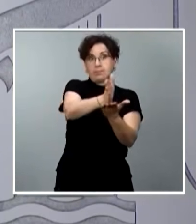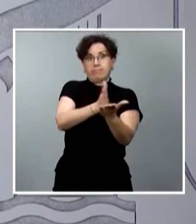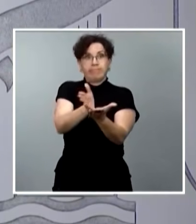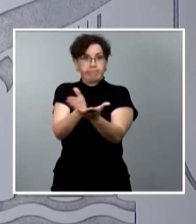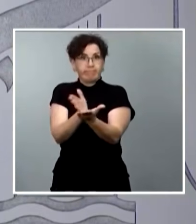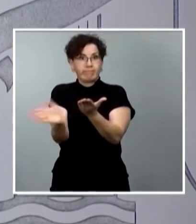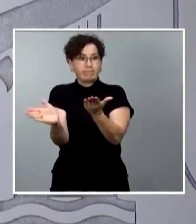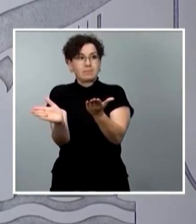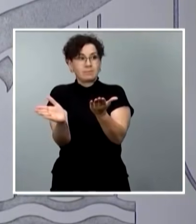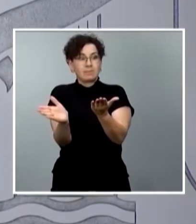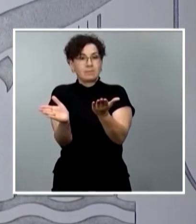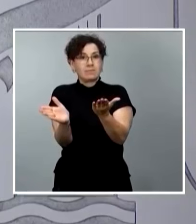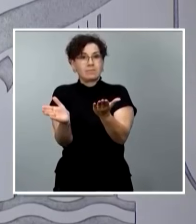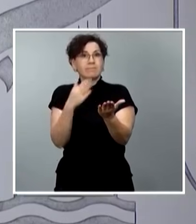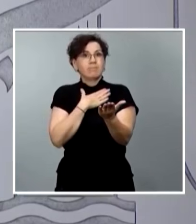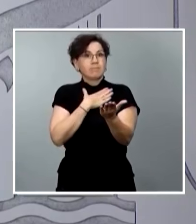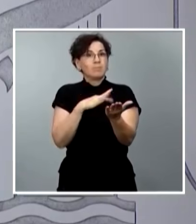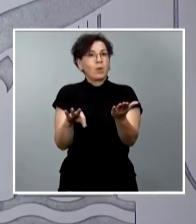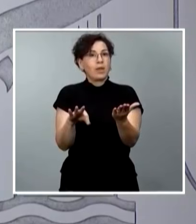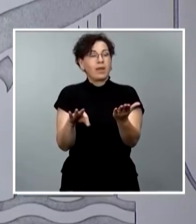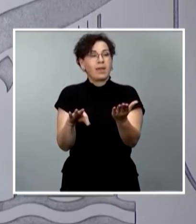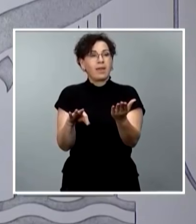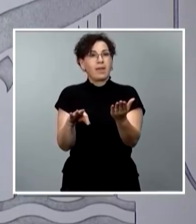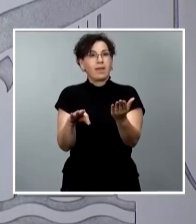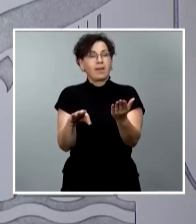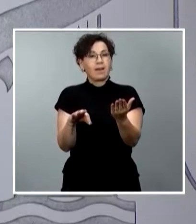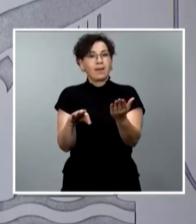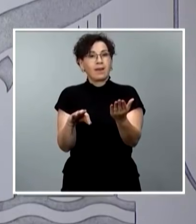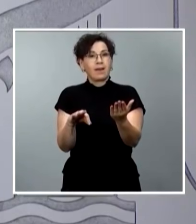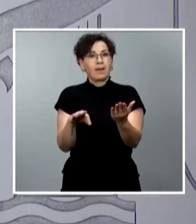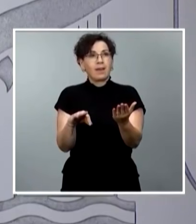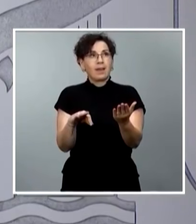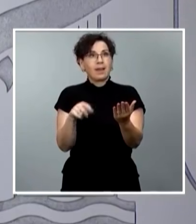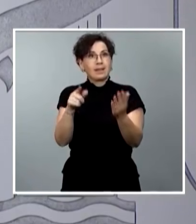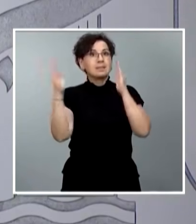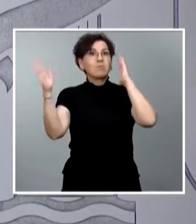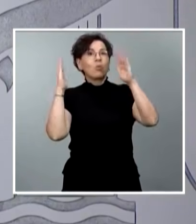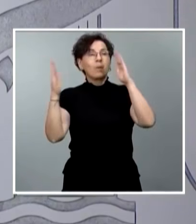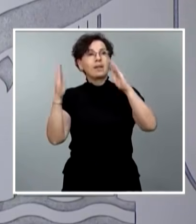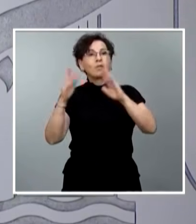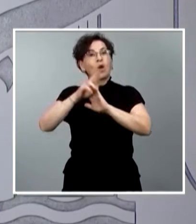আমরা এখন ধারণা করতে পারছি যে ভোল্টেজ নিয়ন্ত্রণ করার ক্ষমতায় আমাদের ঘাটতি ছিল।